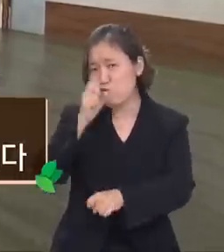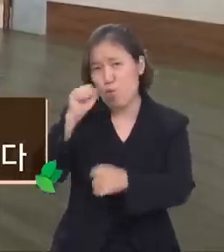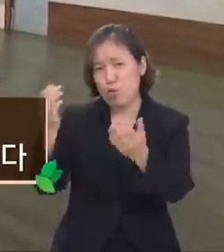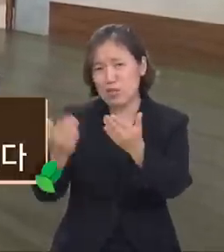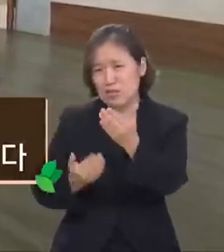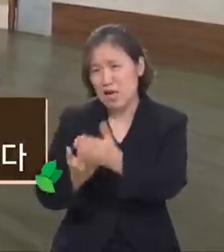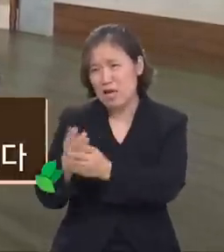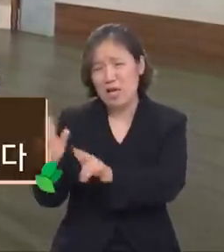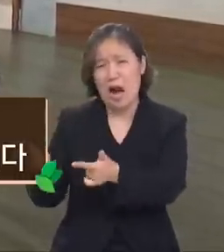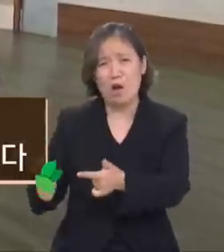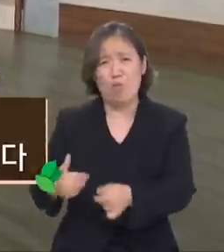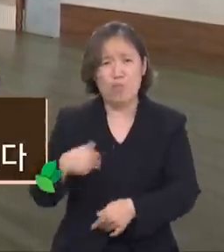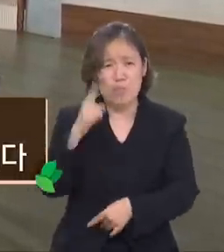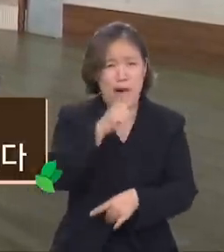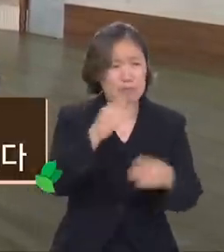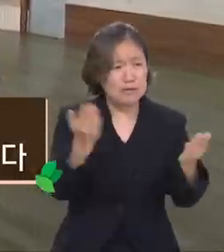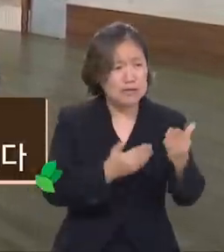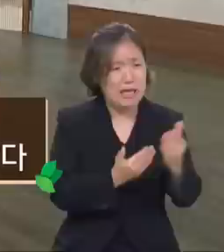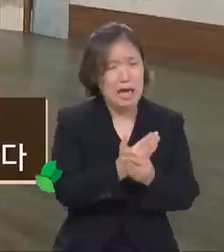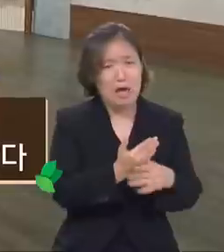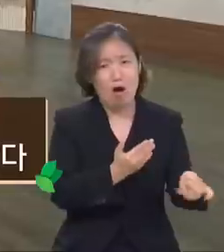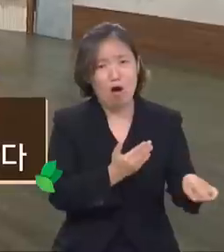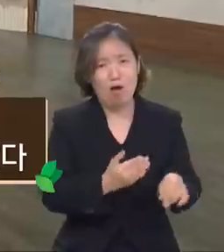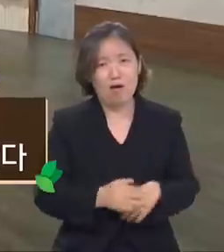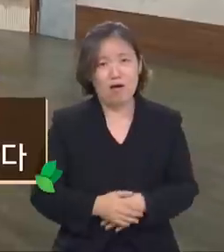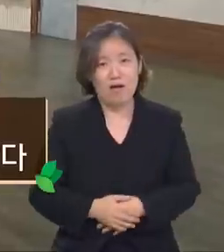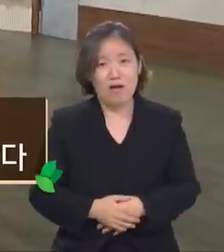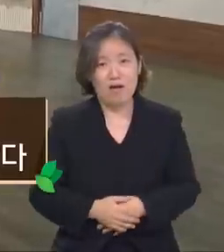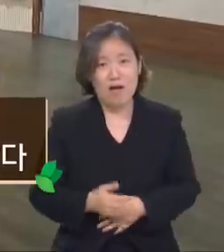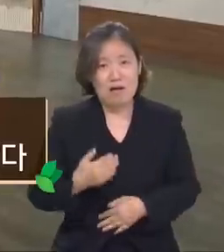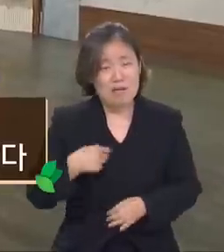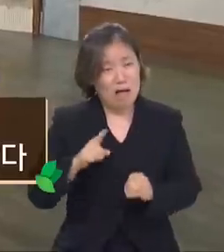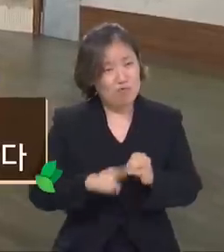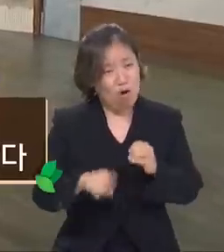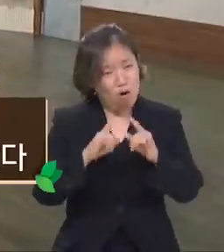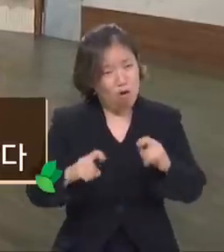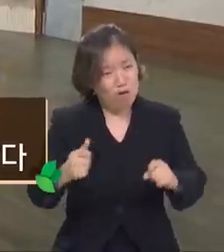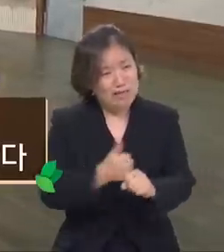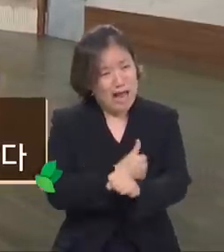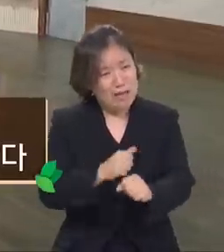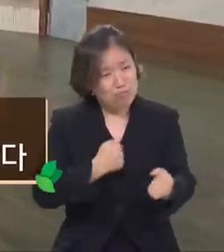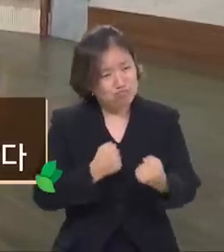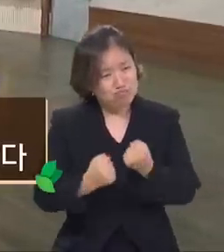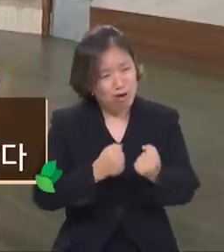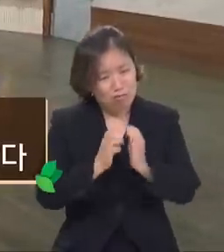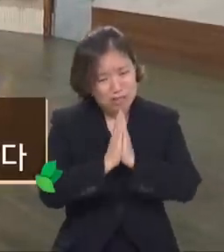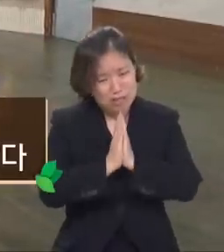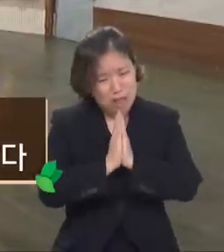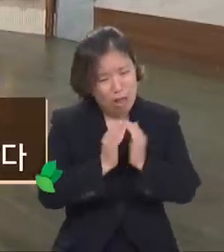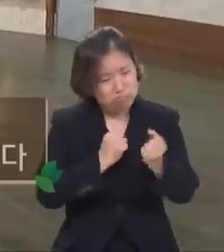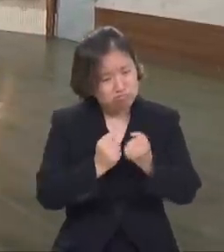일도 없고 자꾸 안 좋은 일 생기고 뭐 별로 절에 다녔는데도 자기가 원하는 효과가 없으면